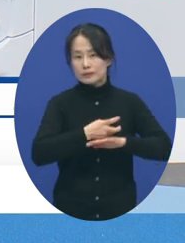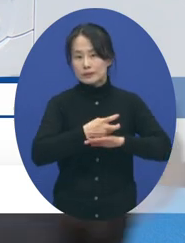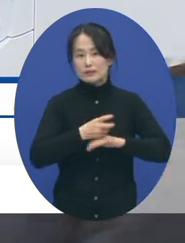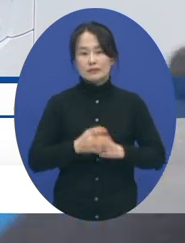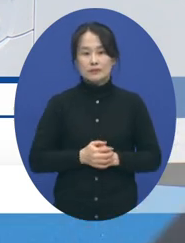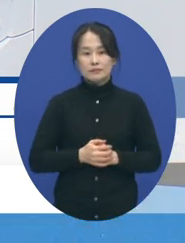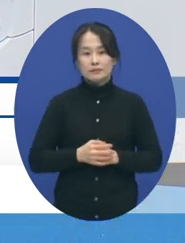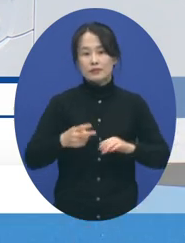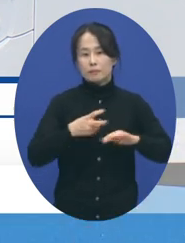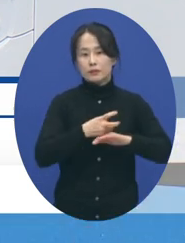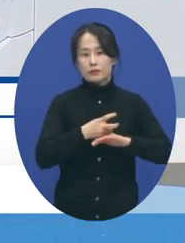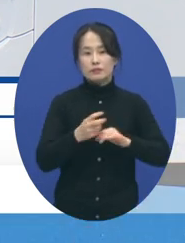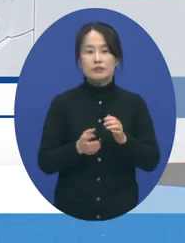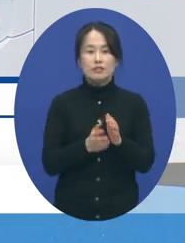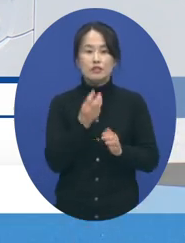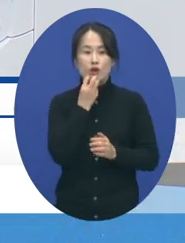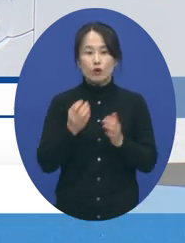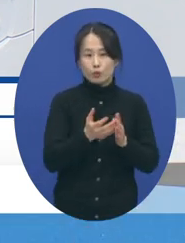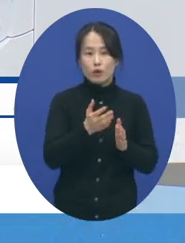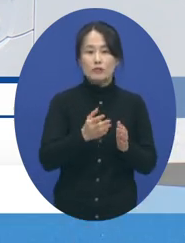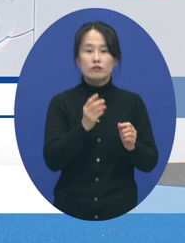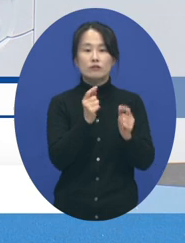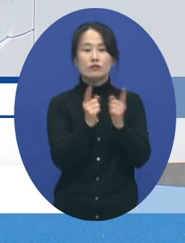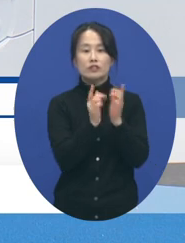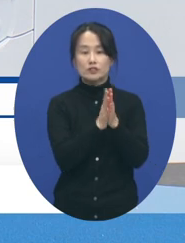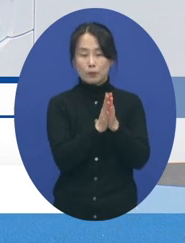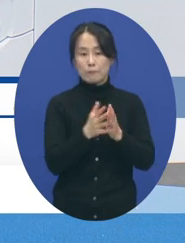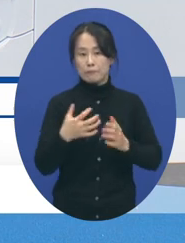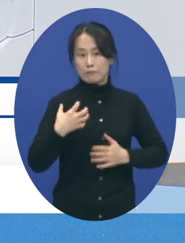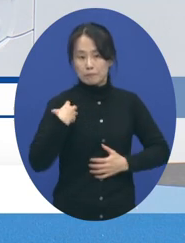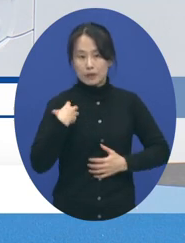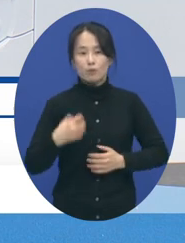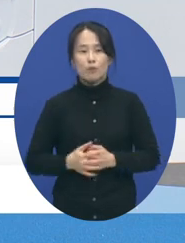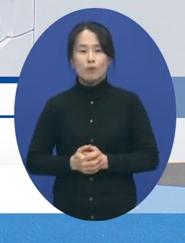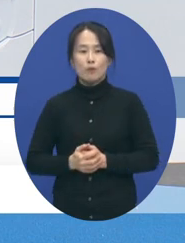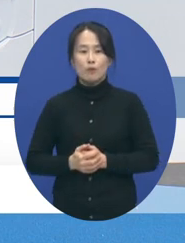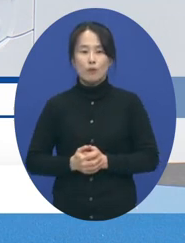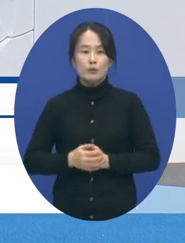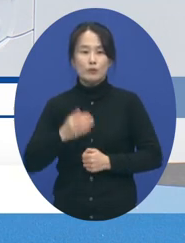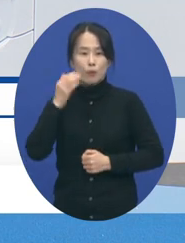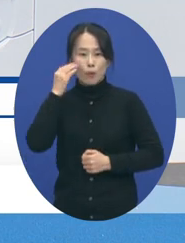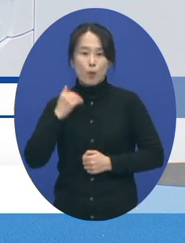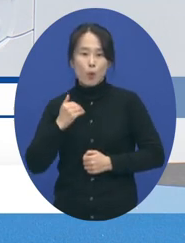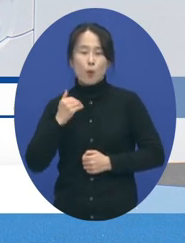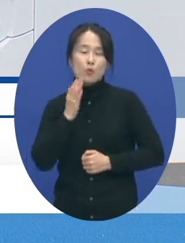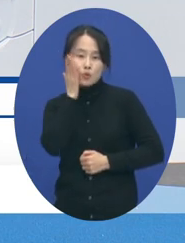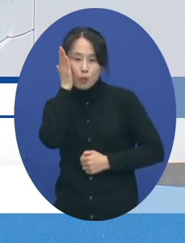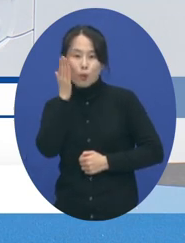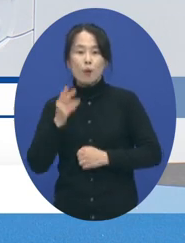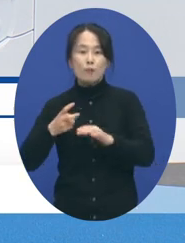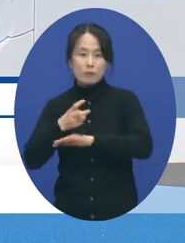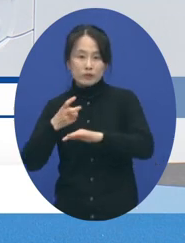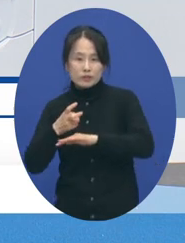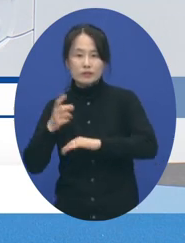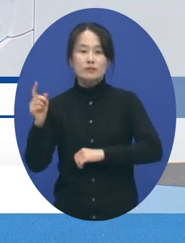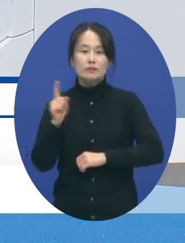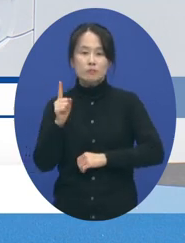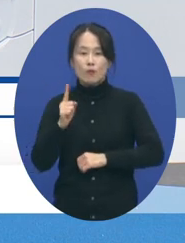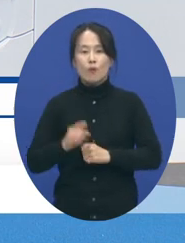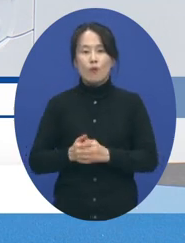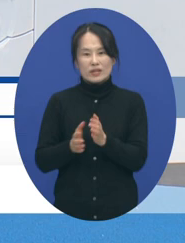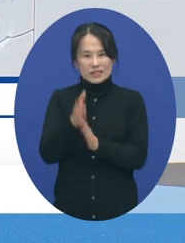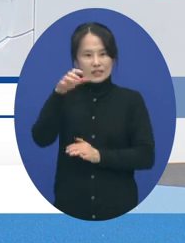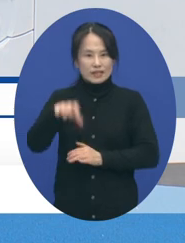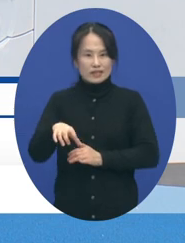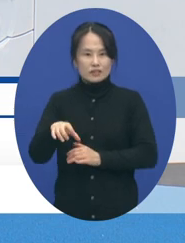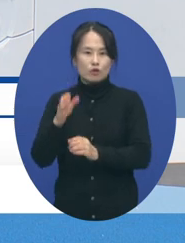파란버스인 간선 기능이 있는 버스는 도에서 주도적으로 하고, 그다음에 파란색 버스인 지선 버스는 관할